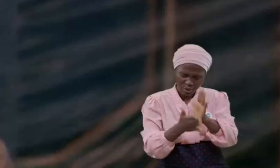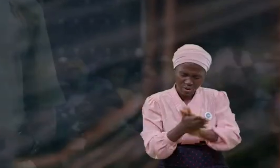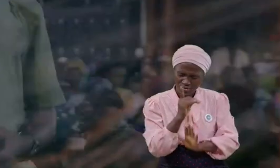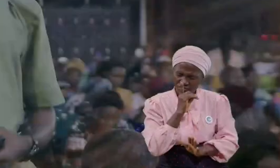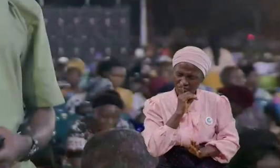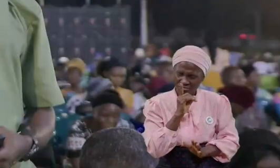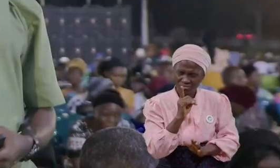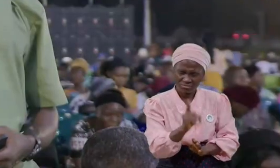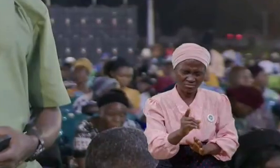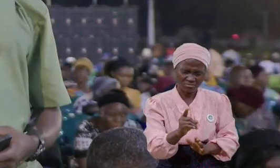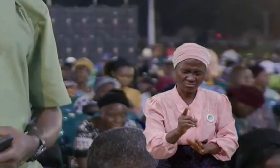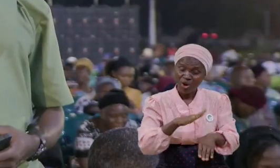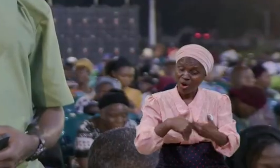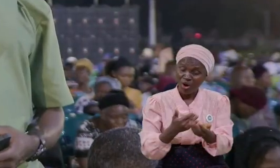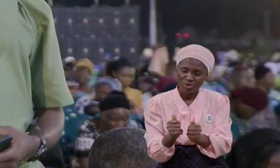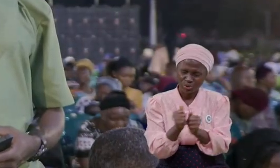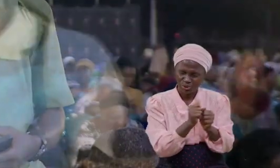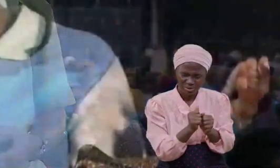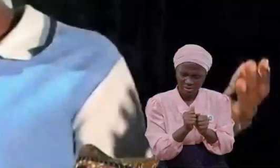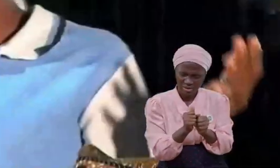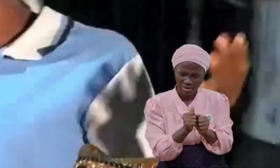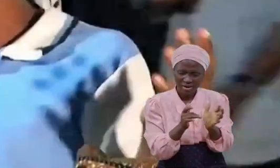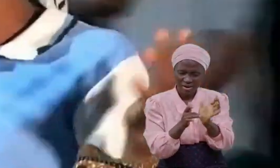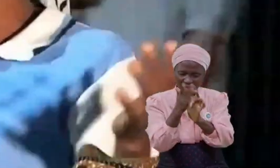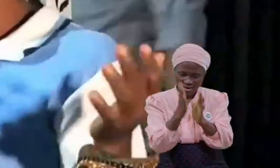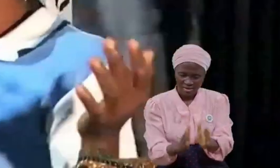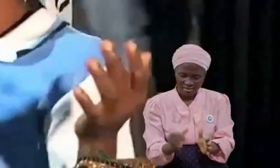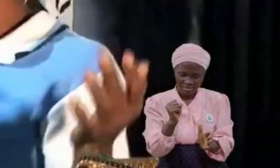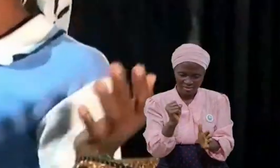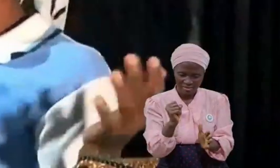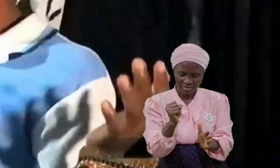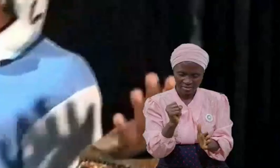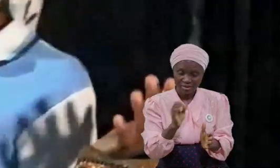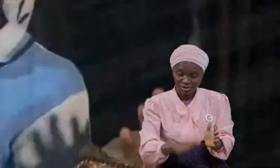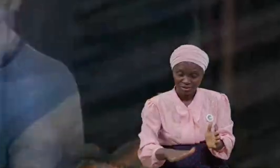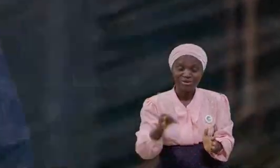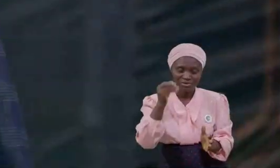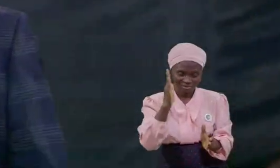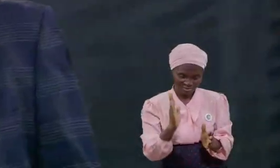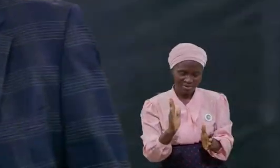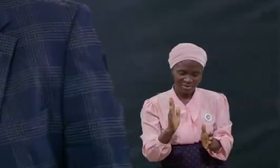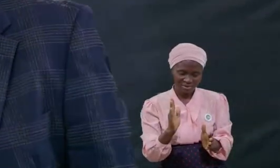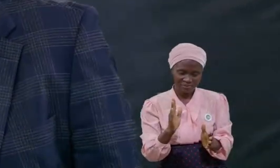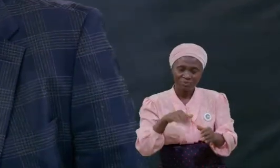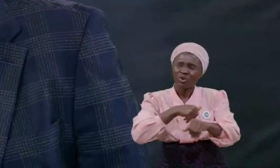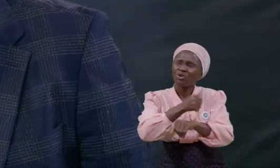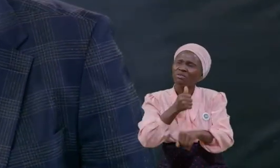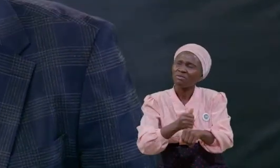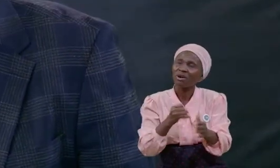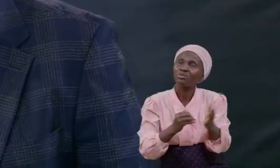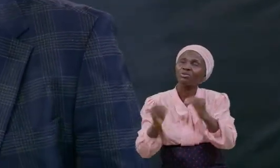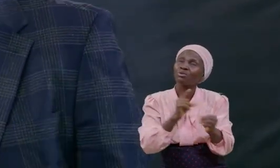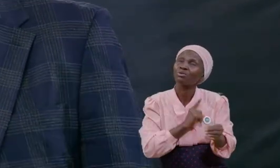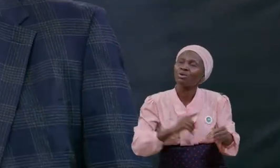réels, véritables chrétiens complets, enfants de Dieu. Confirme le Seigneur dans leur cœur. Au nom